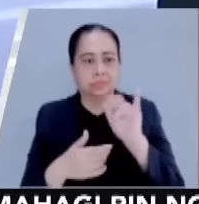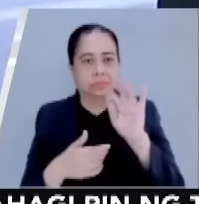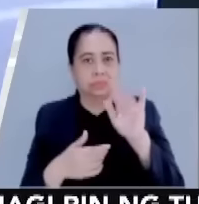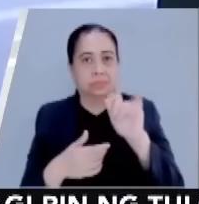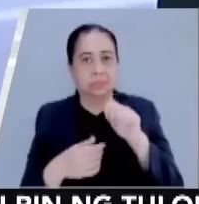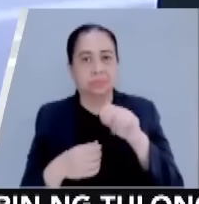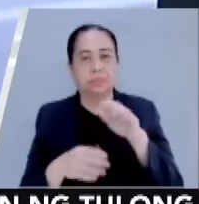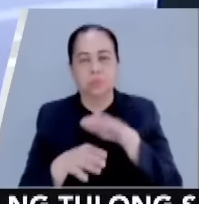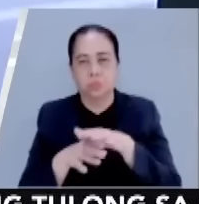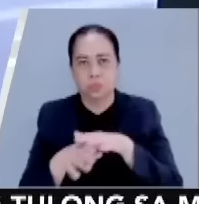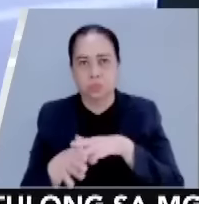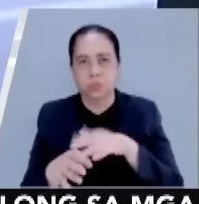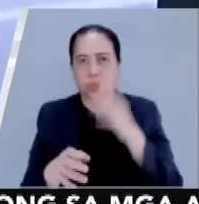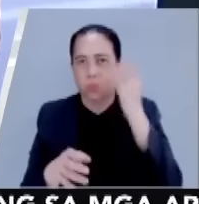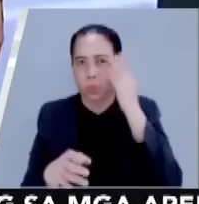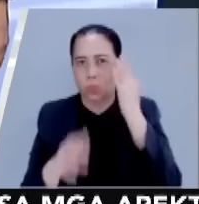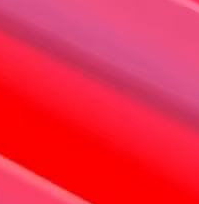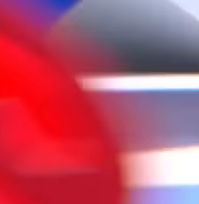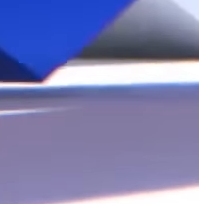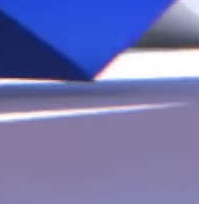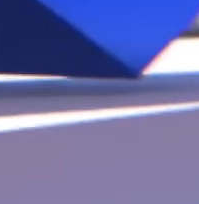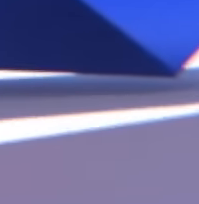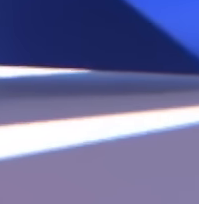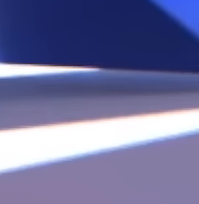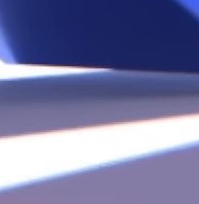Alamin kung bakit sa pagtutok ni Von Aquino.